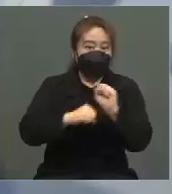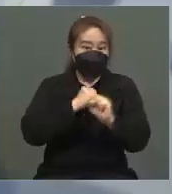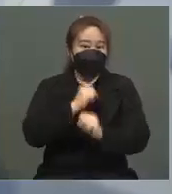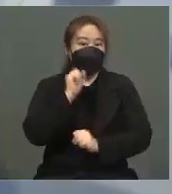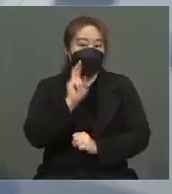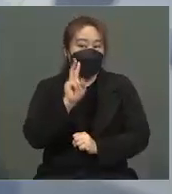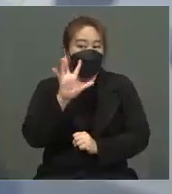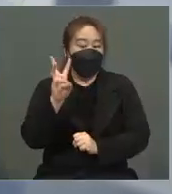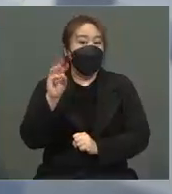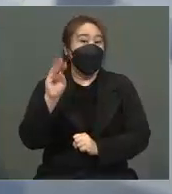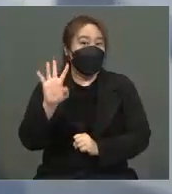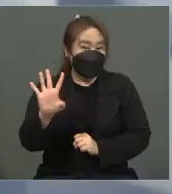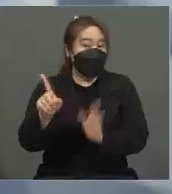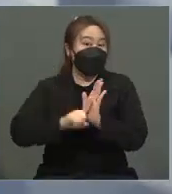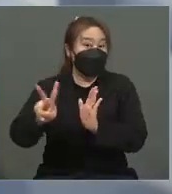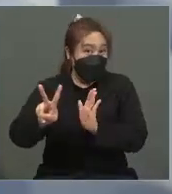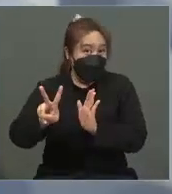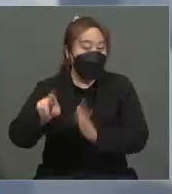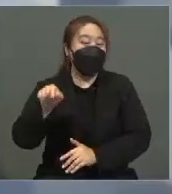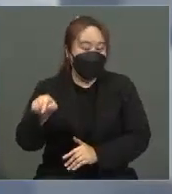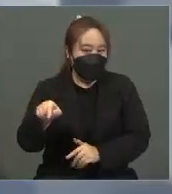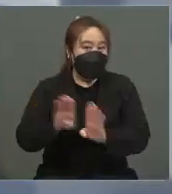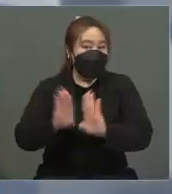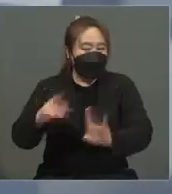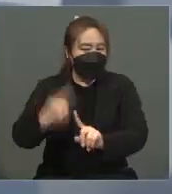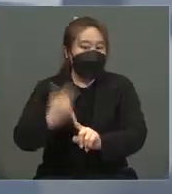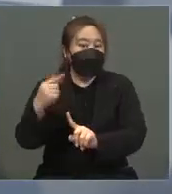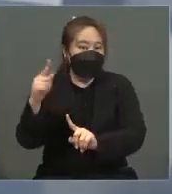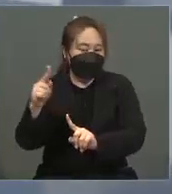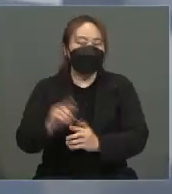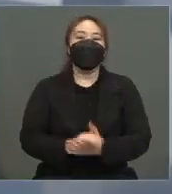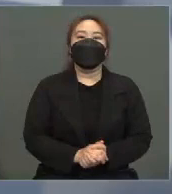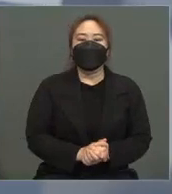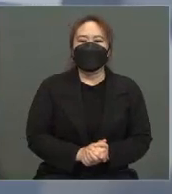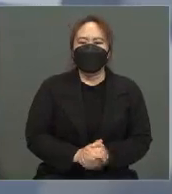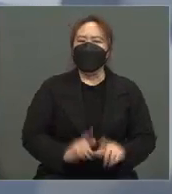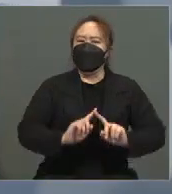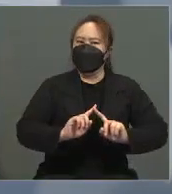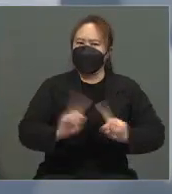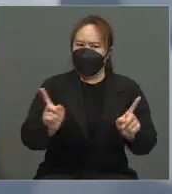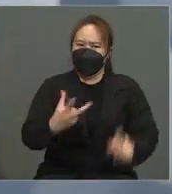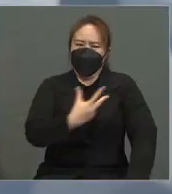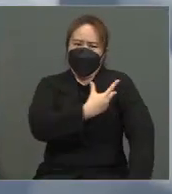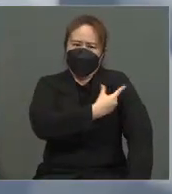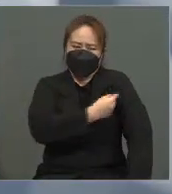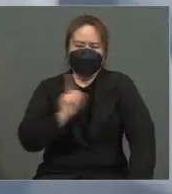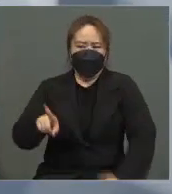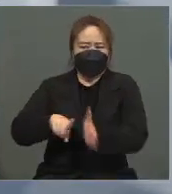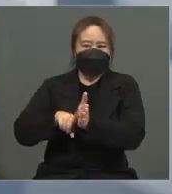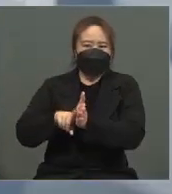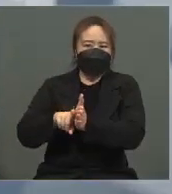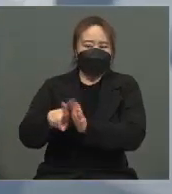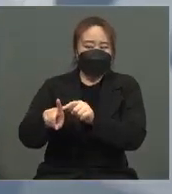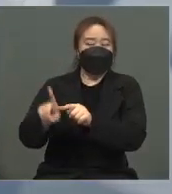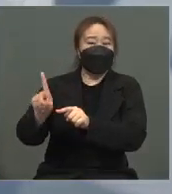ษา2564ก็คือภาค2นั่นเองก็คือในช่วงของเดือนพฤศจิกายนนะคะแต่ว่าวัคซีนเชื้อตายอย่างซิโนฟ